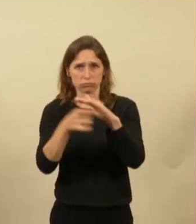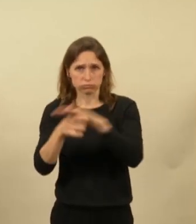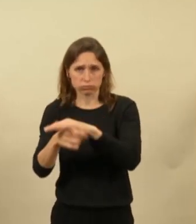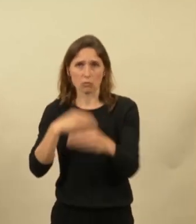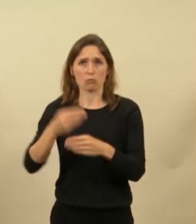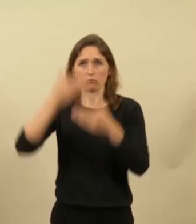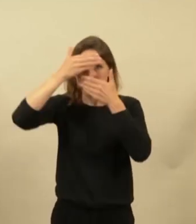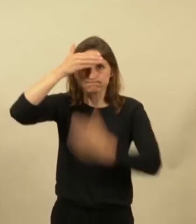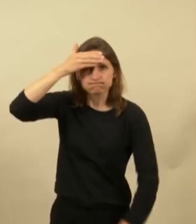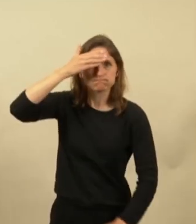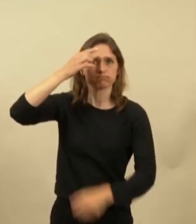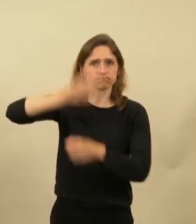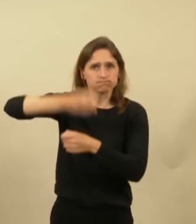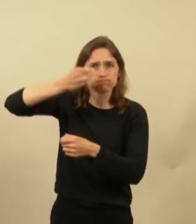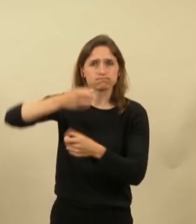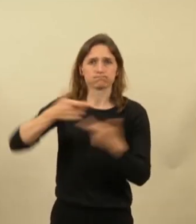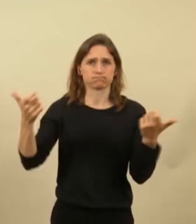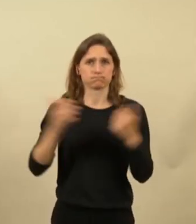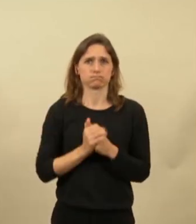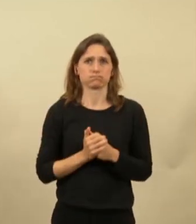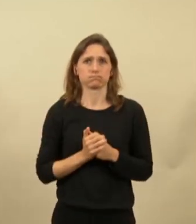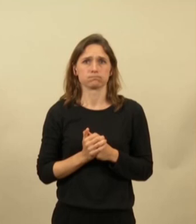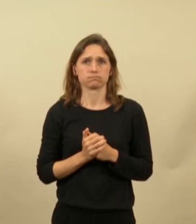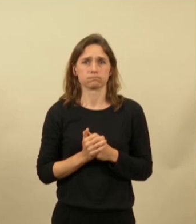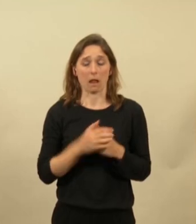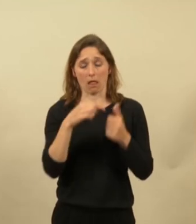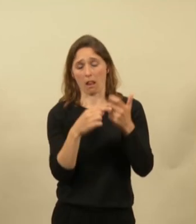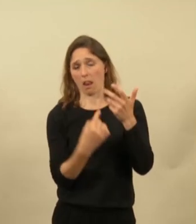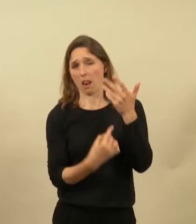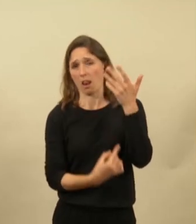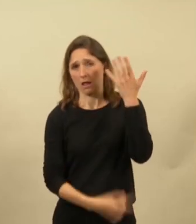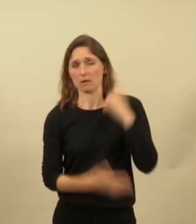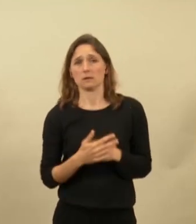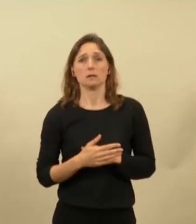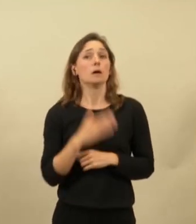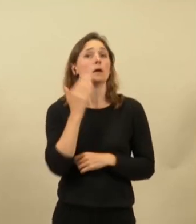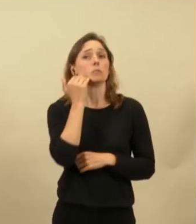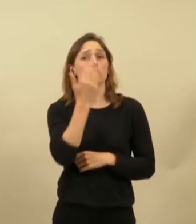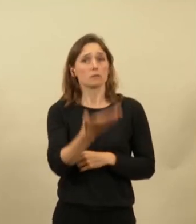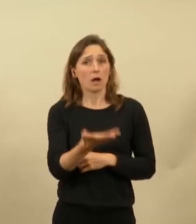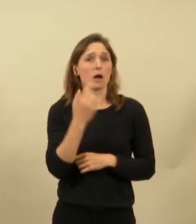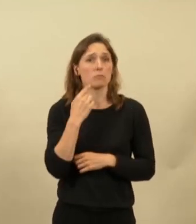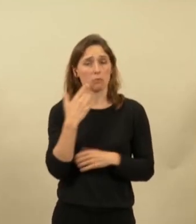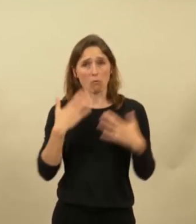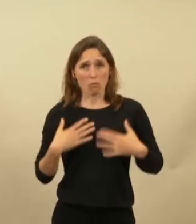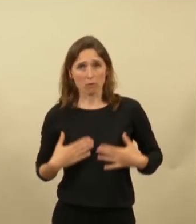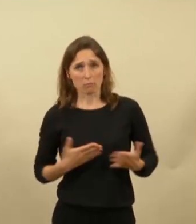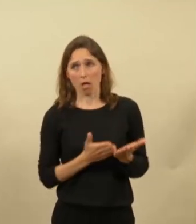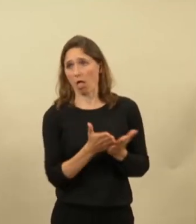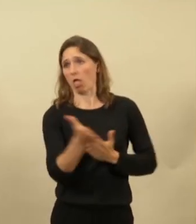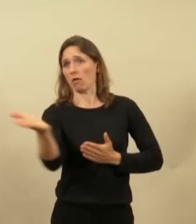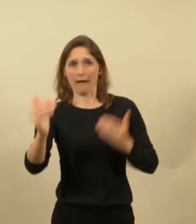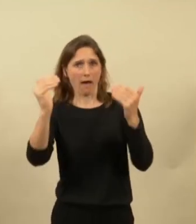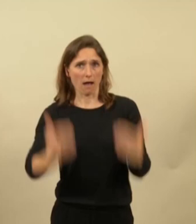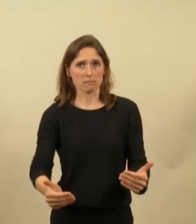en conséquence et pour qu'il soit en conséquence et pour qu'il soit possible donc de mettre fin à ce type de dérive